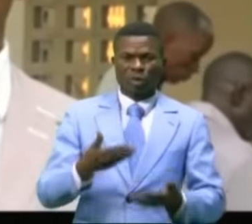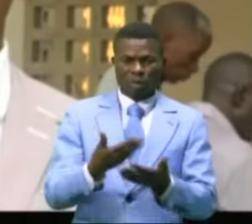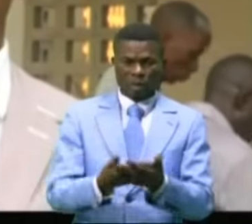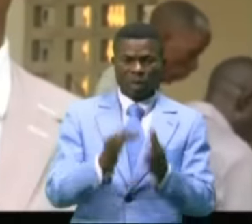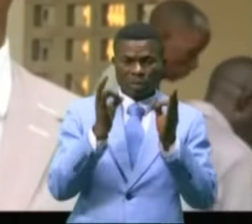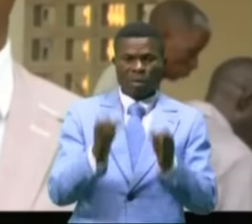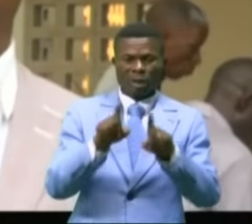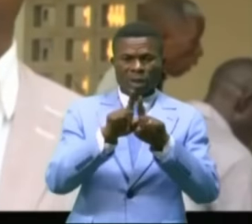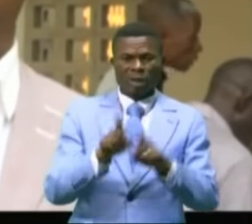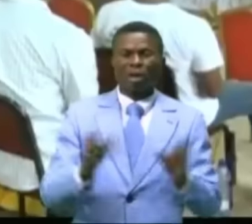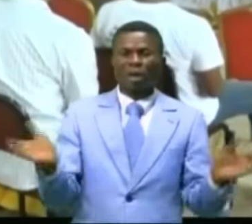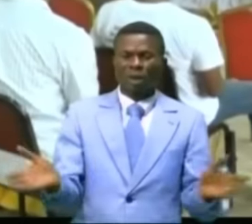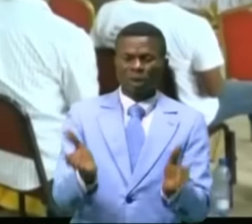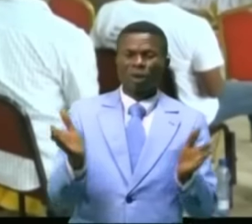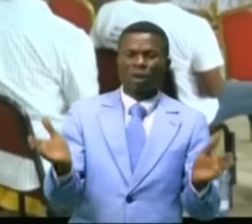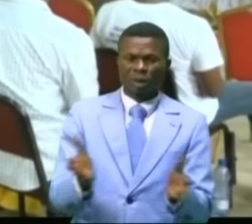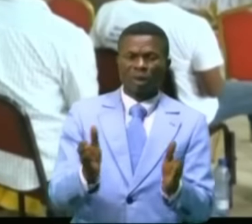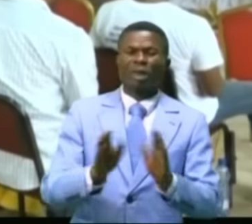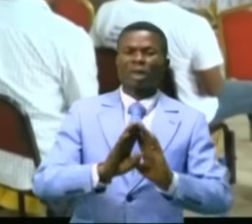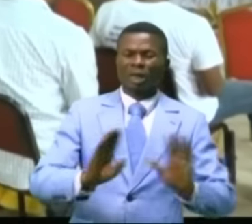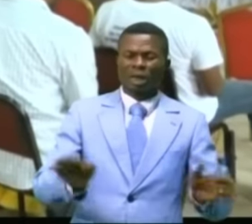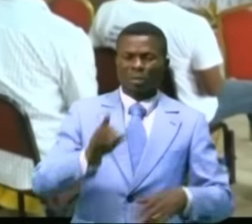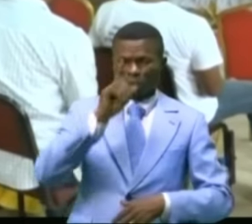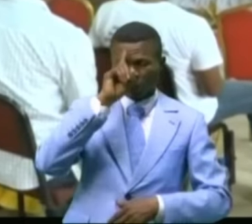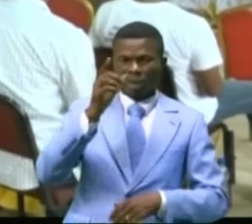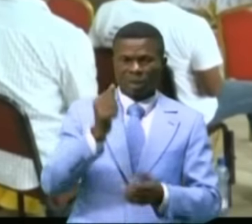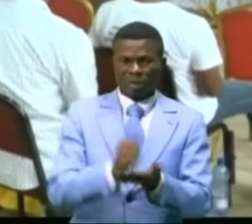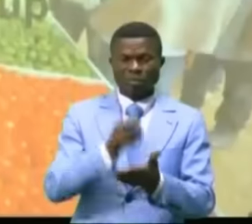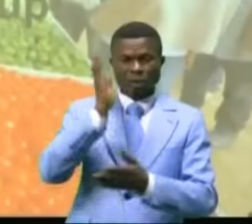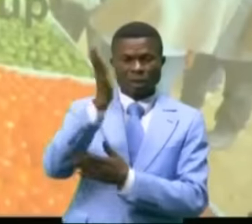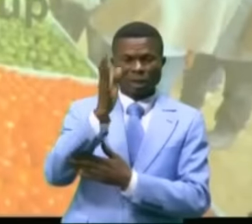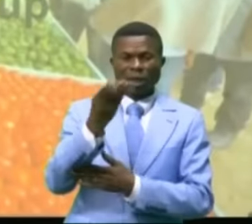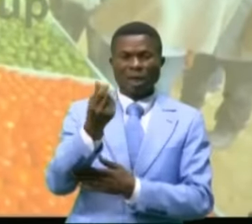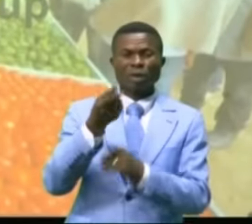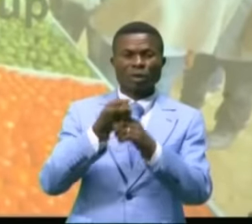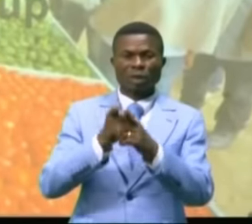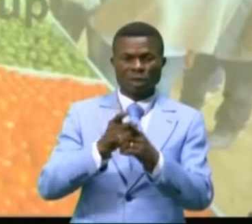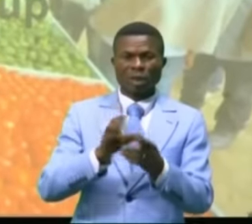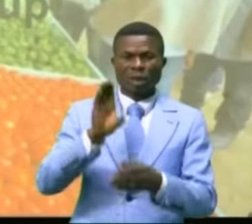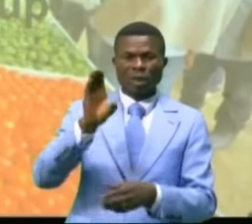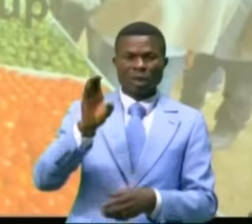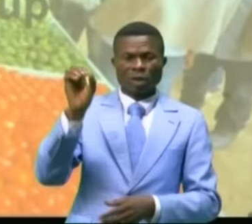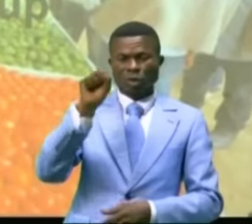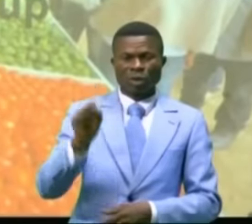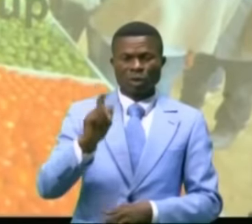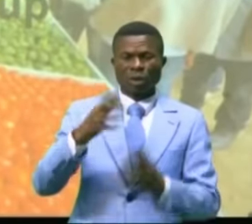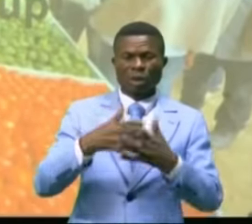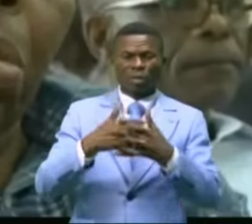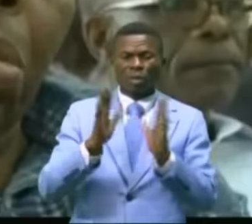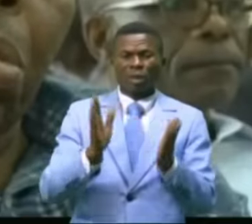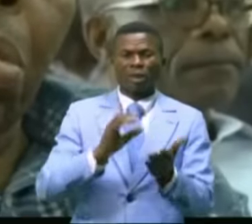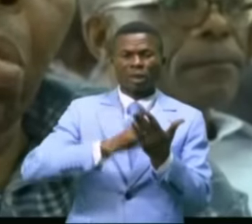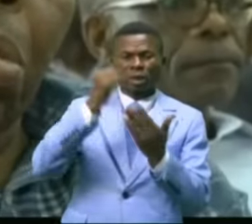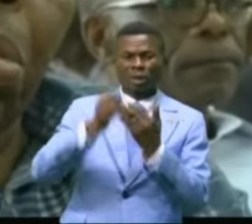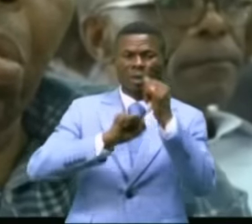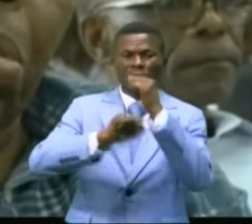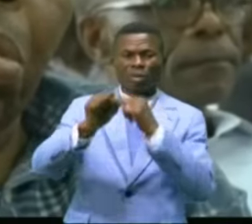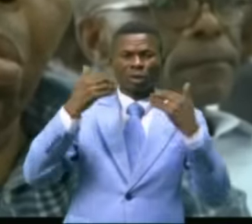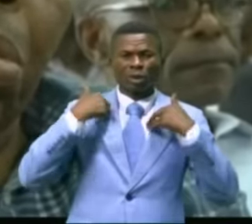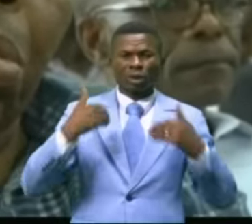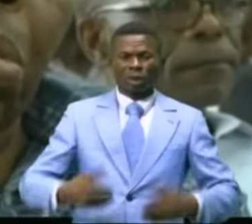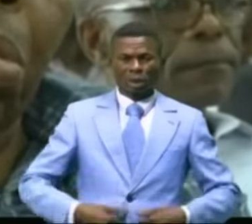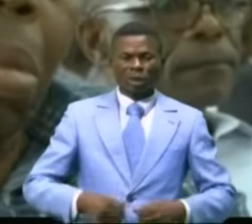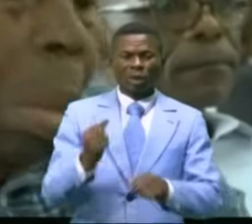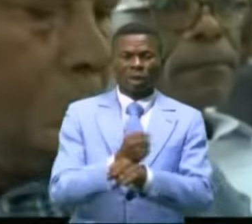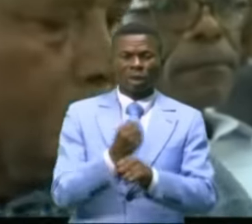mais aussi du renforcement des capacités. Cette conférence a été financée par POSMAS, partenaire du projet de promotion de la santé des